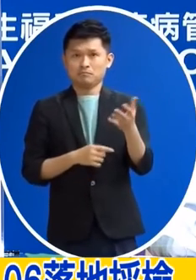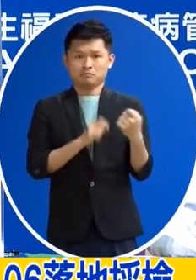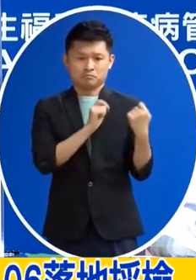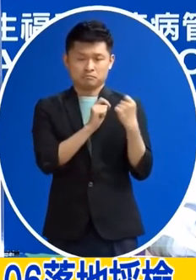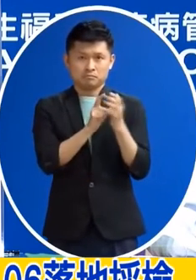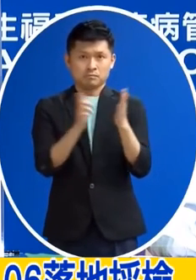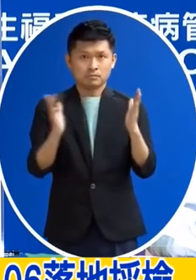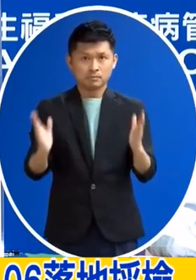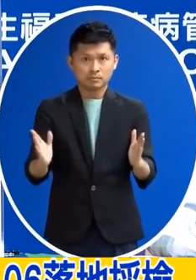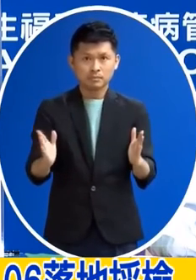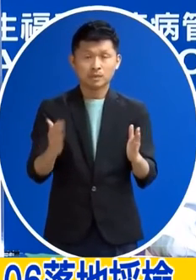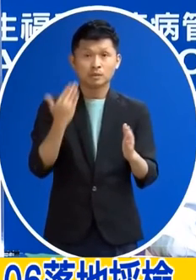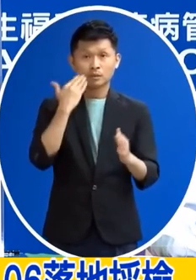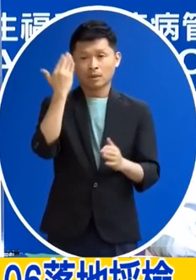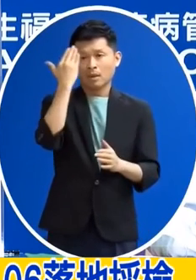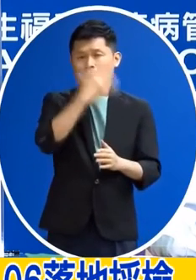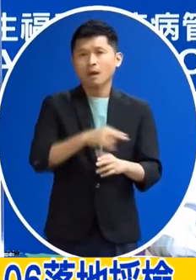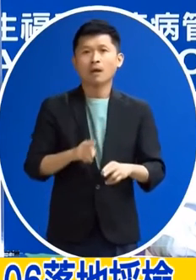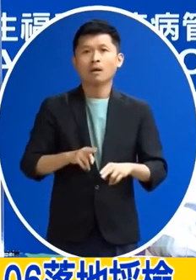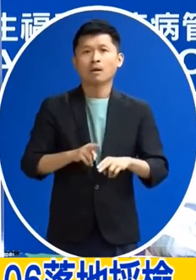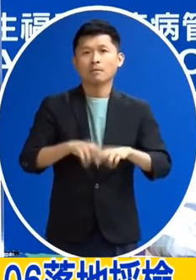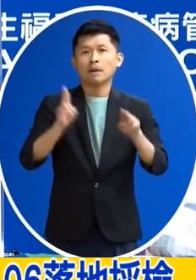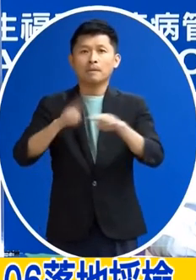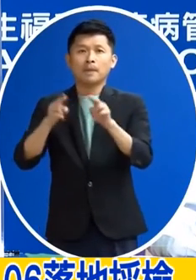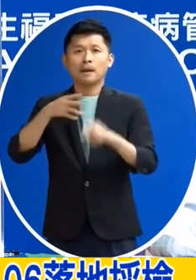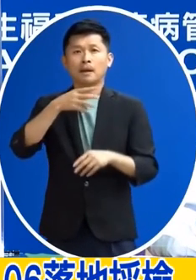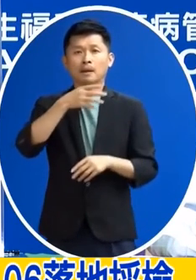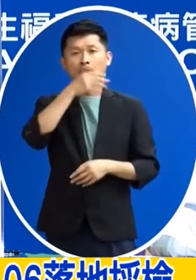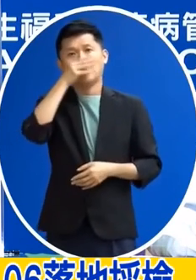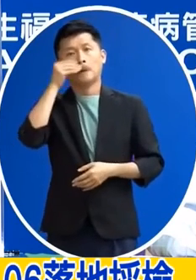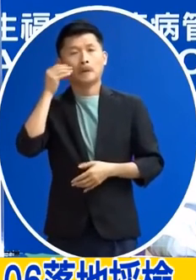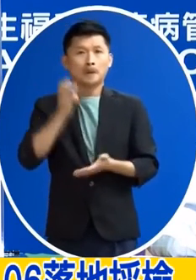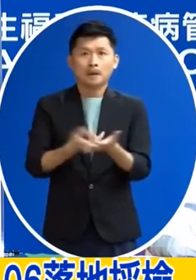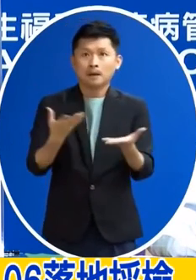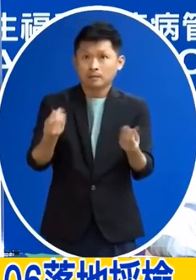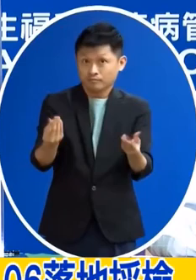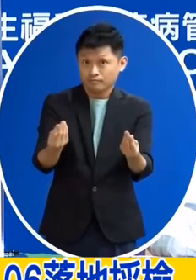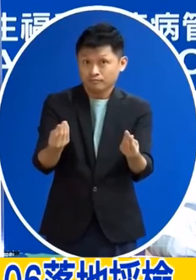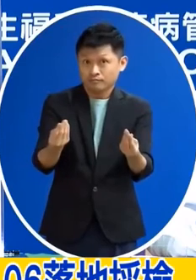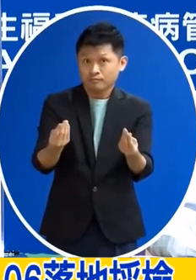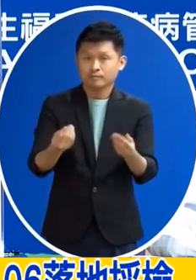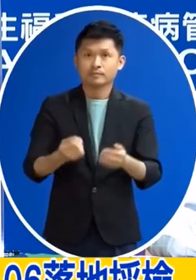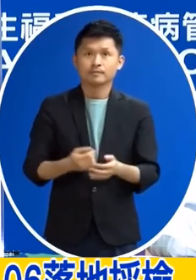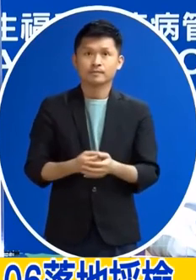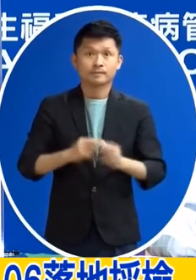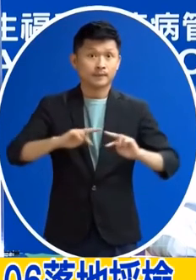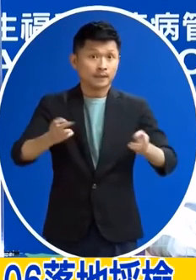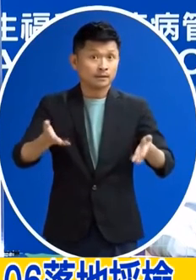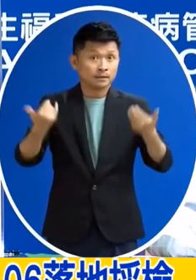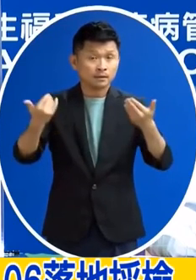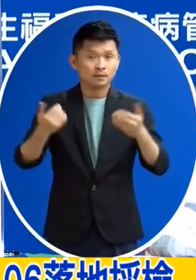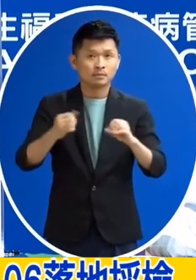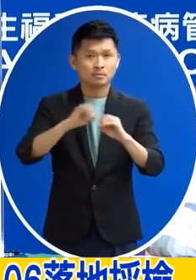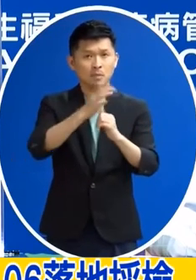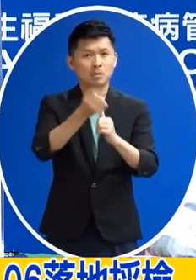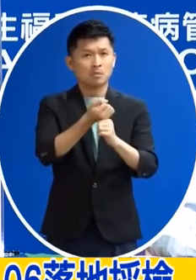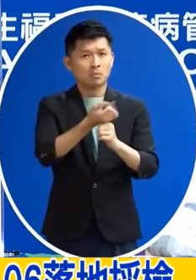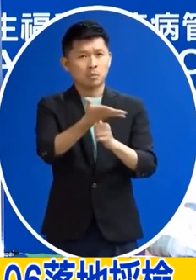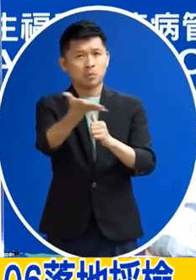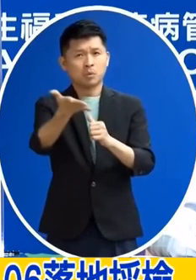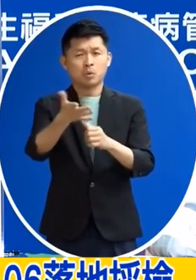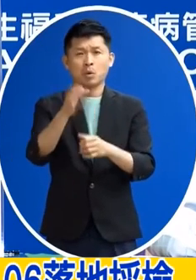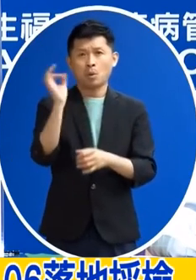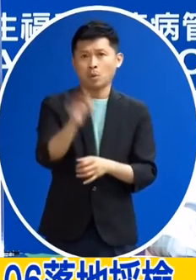下子全部都如果放得太过松，那可能这个疫情的那个成长过于过